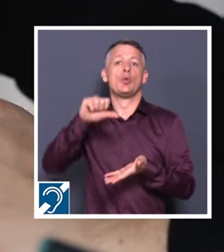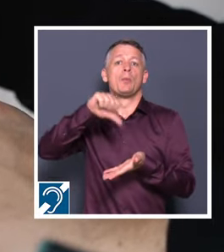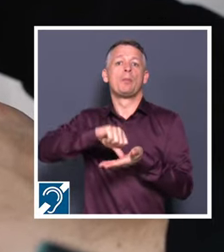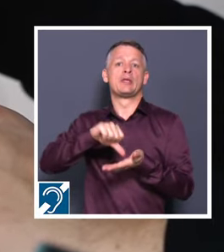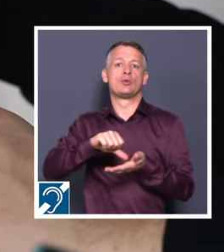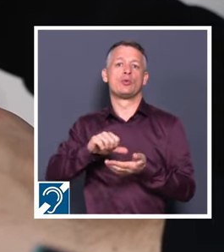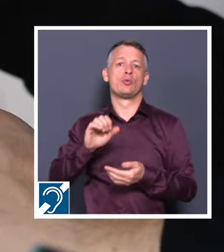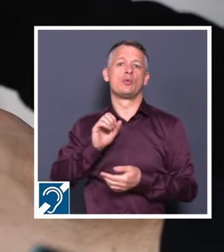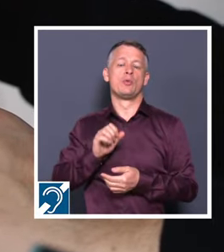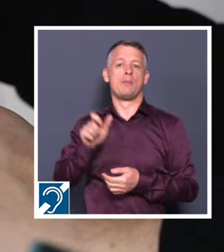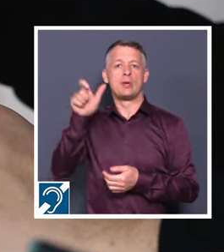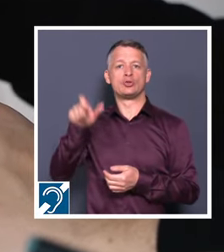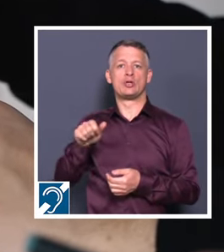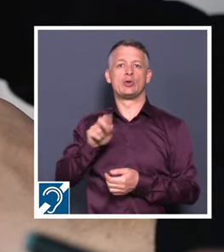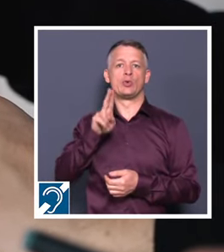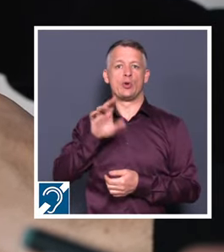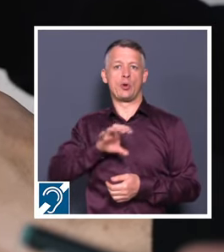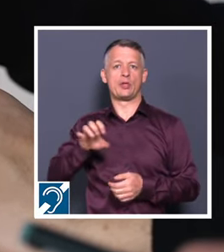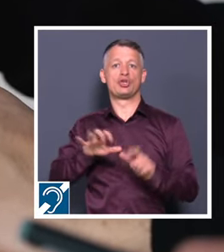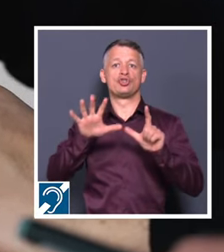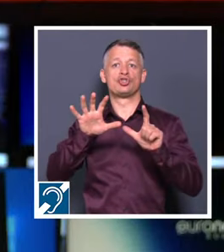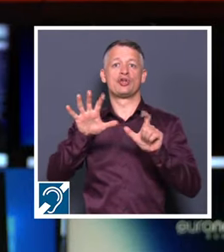Europene de 74%.